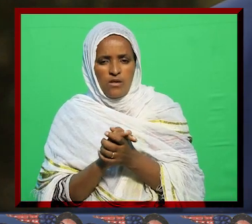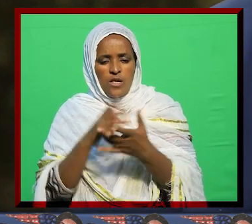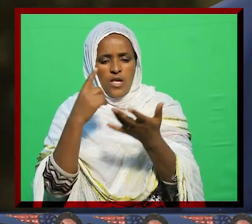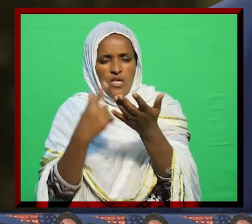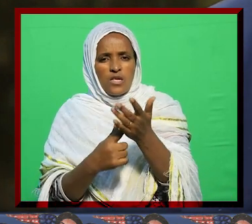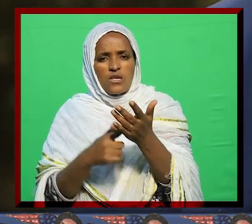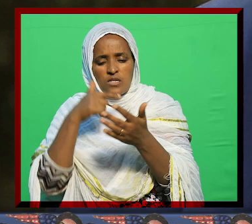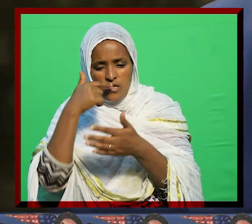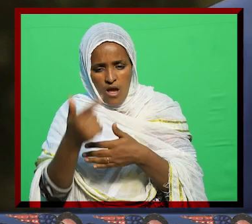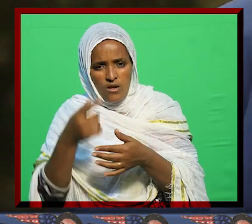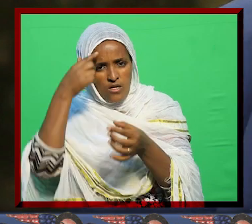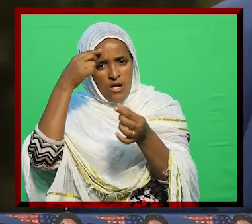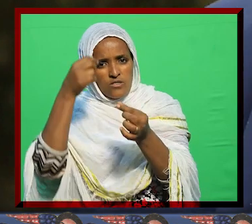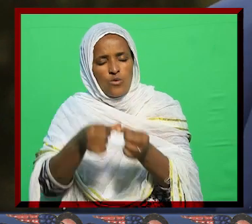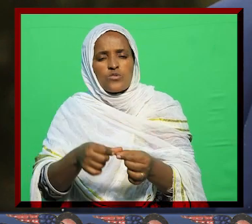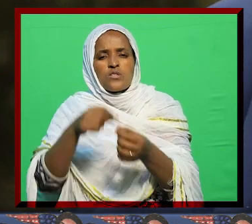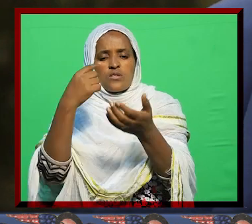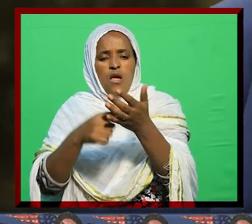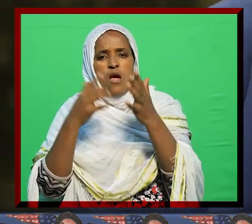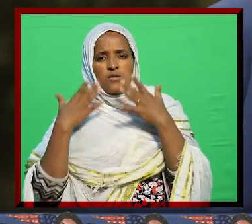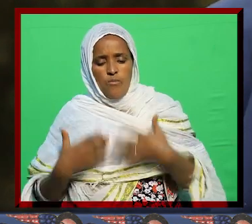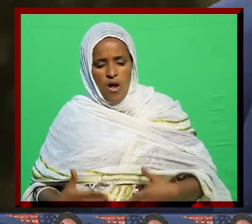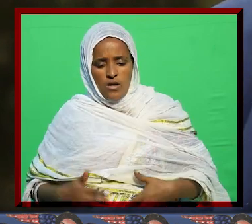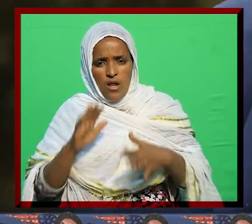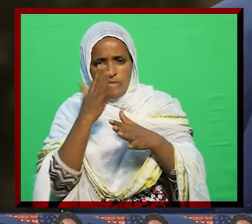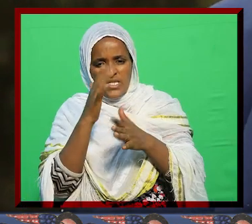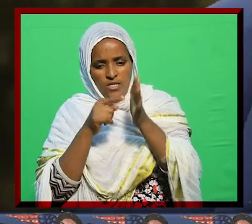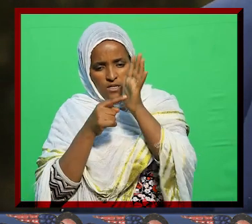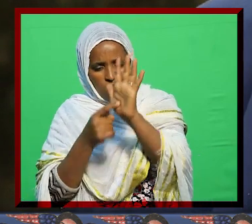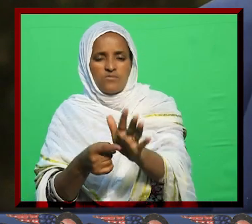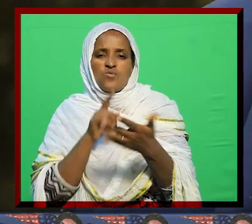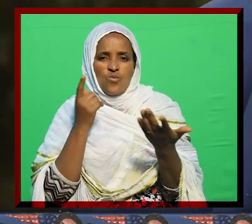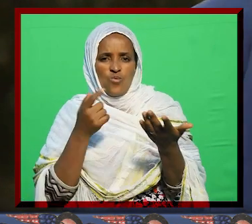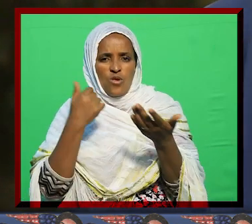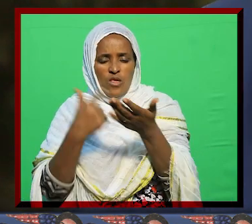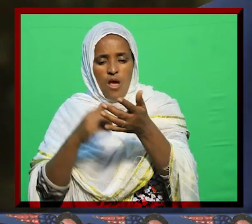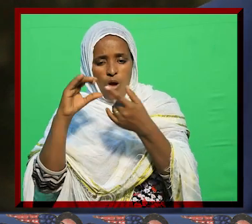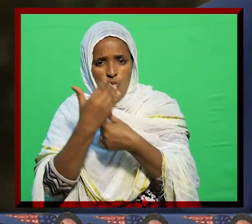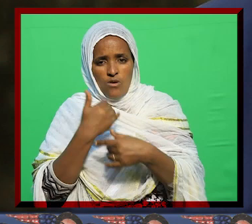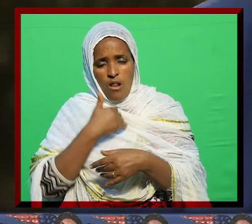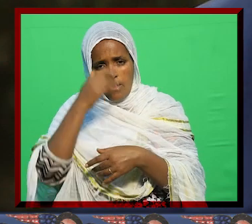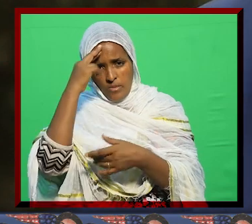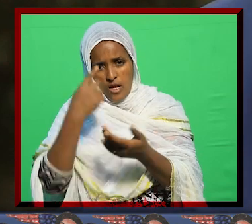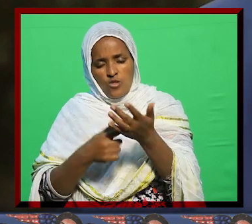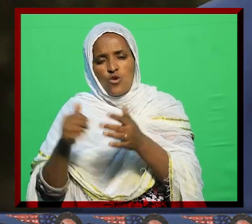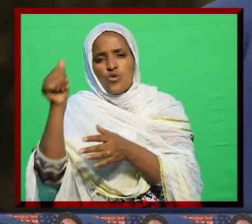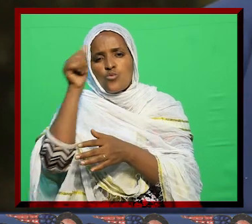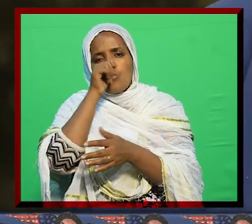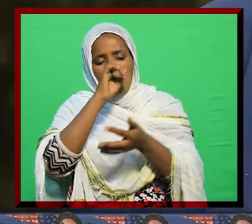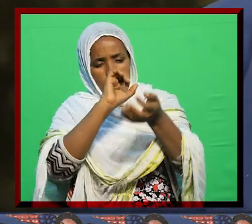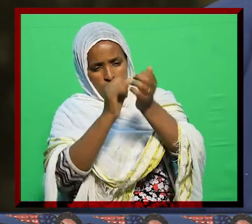ነበረ? ያን ከዘከርን ነው፣ ያን በአካል ከመሰልናቸው ነው፣ ያ ከሆነ